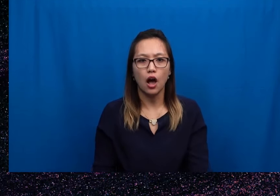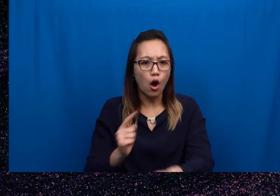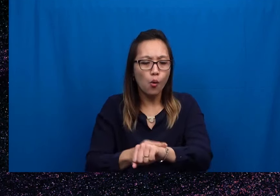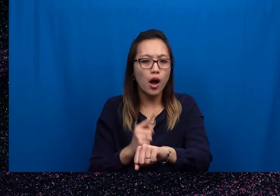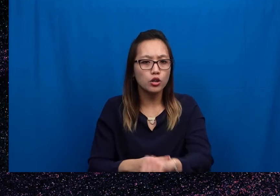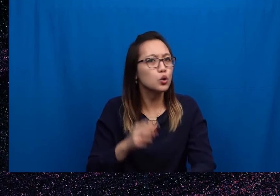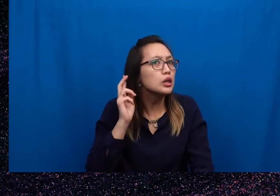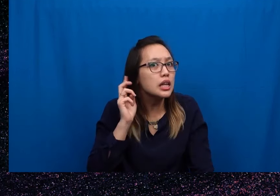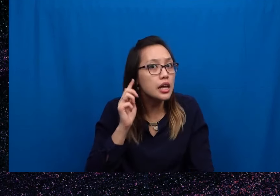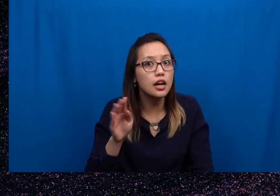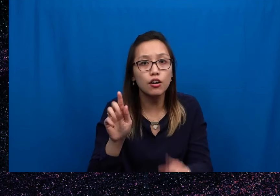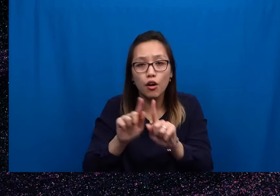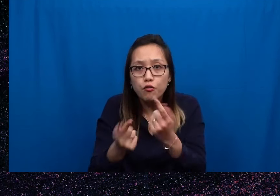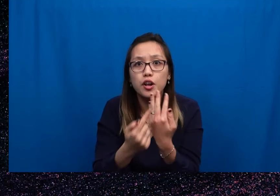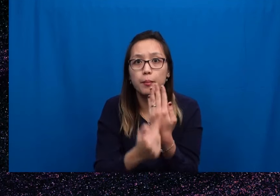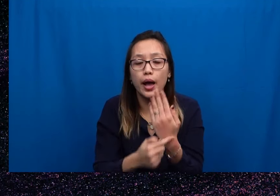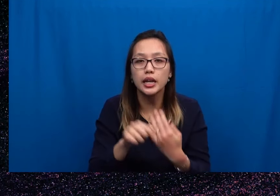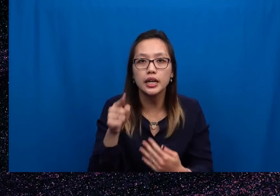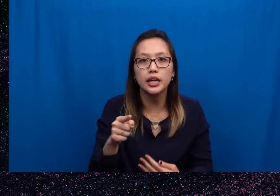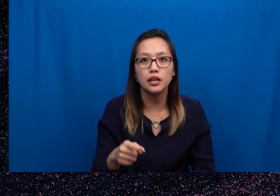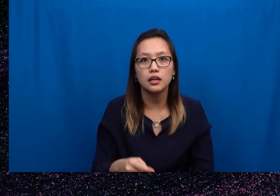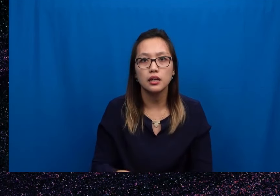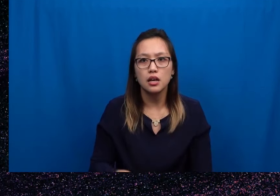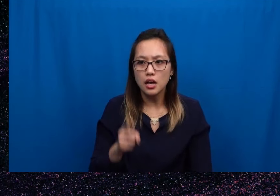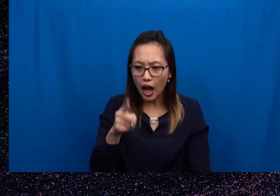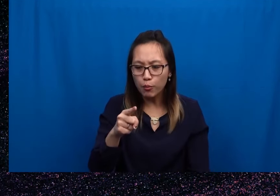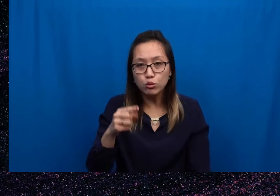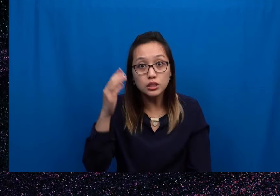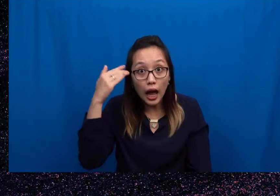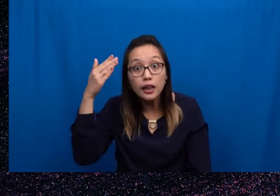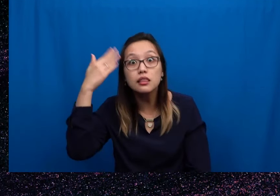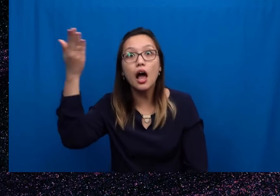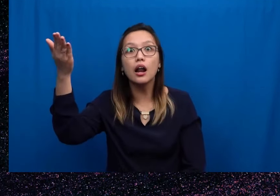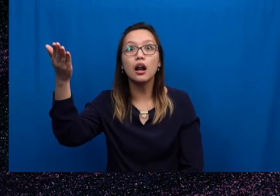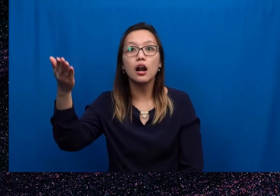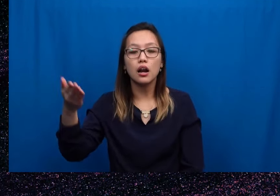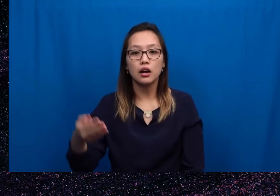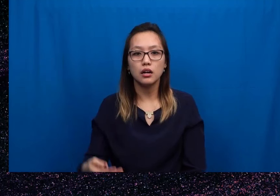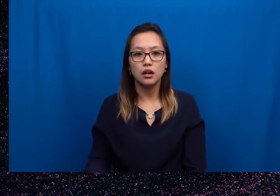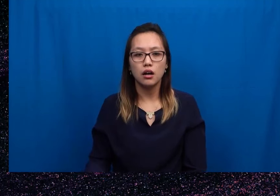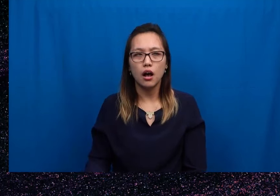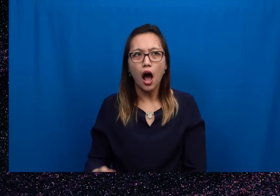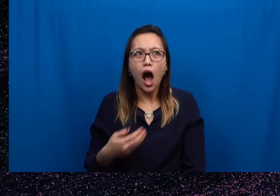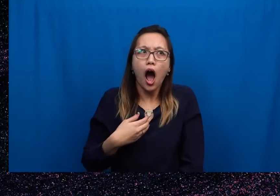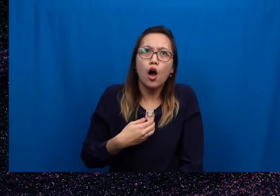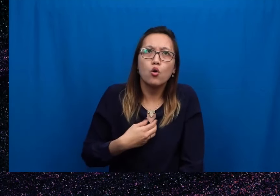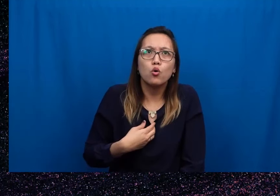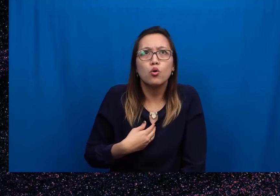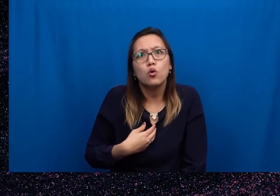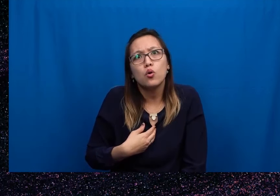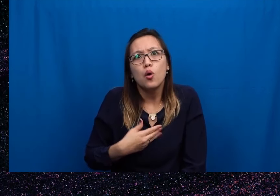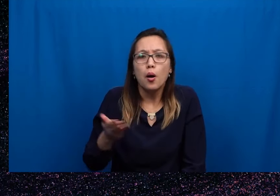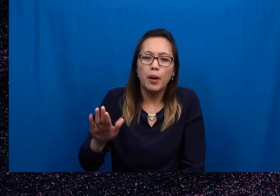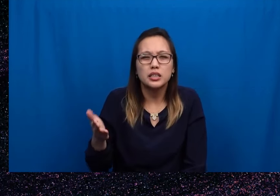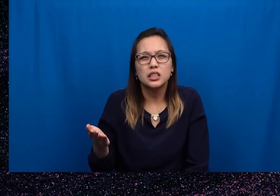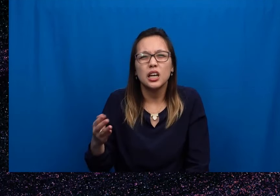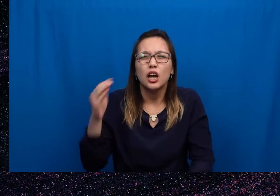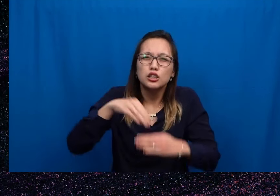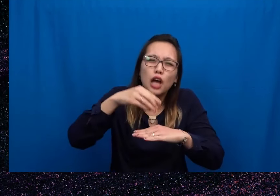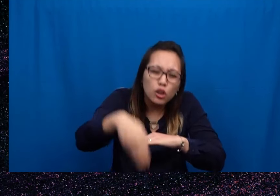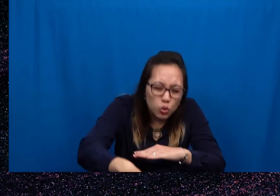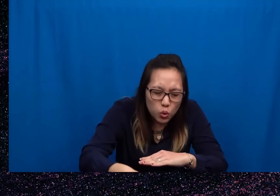firman Tuhan ini, saudara juga disadarkan, sekalipun demikian, kok aku masih jatuh bangun di